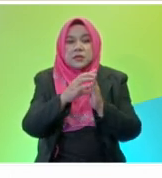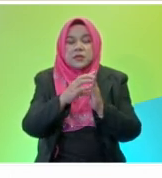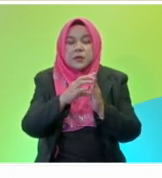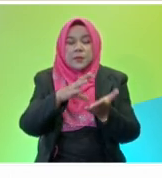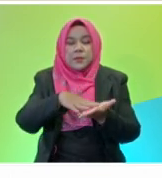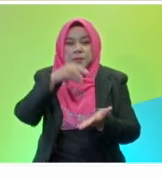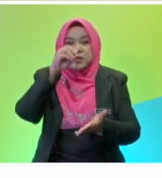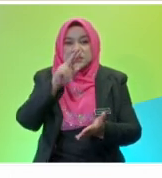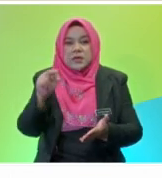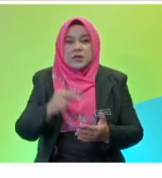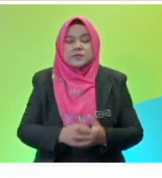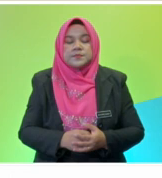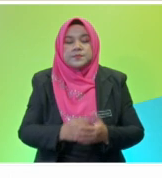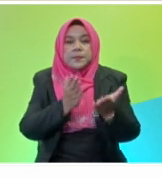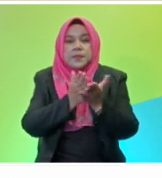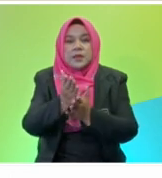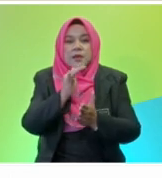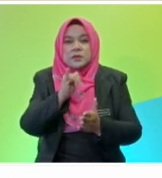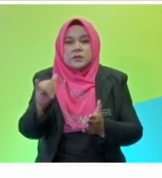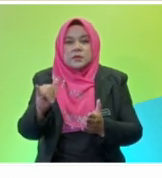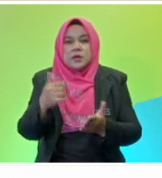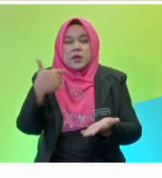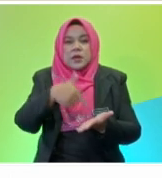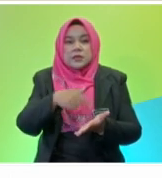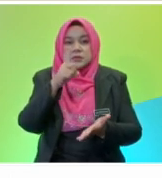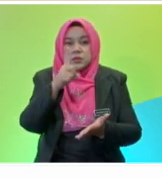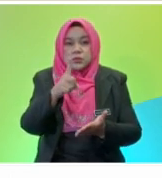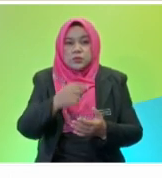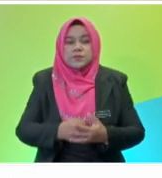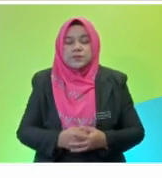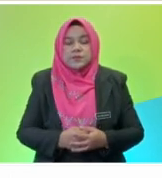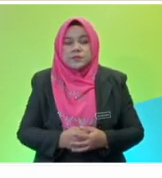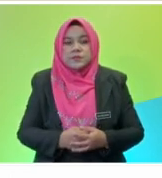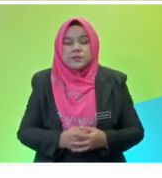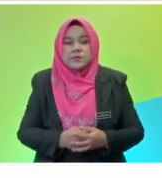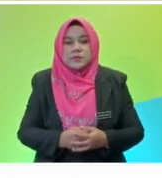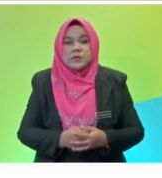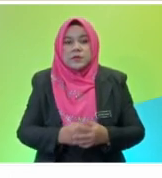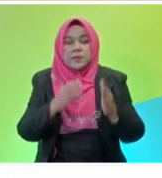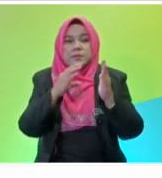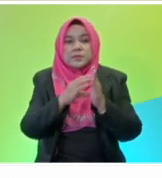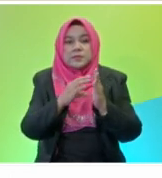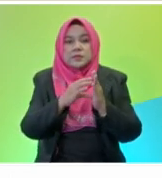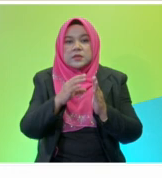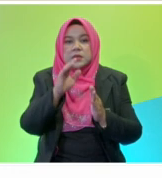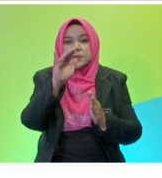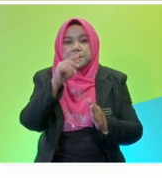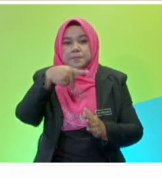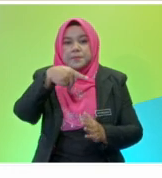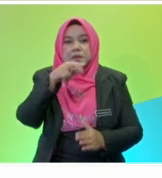2.1.1 khususnya dia ada lagi satu standar yaitu standar prestasi